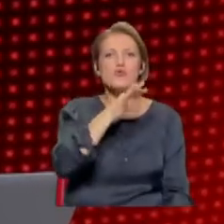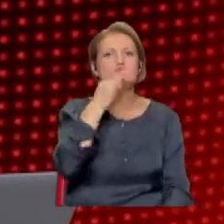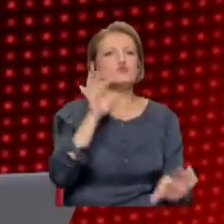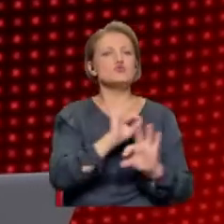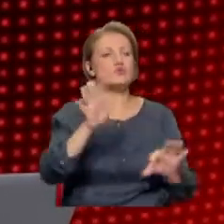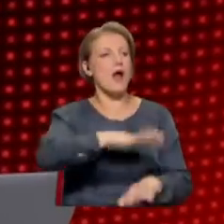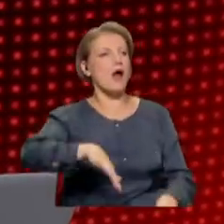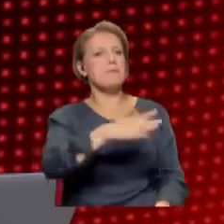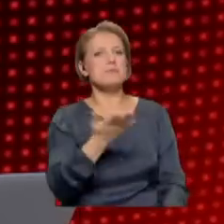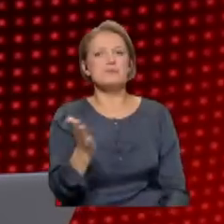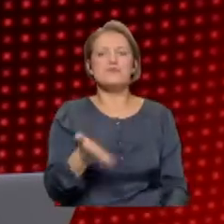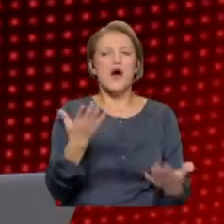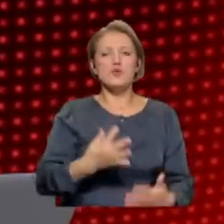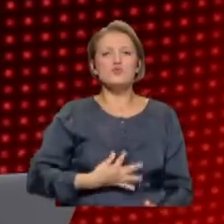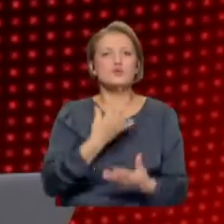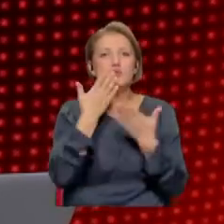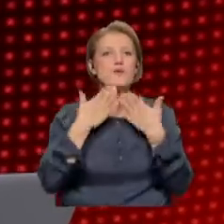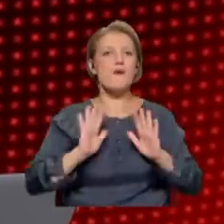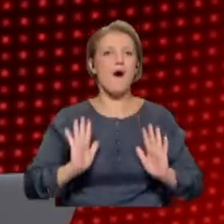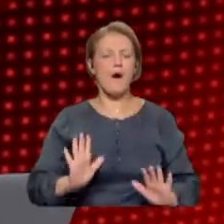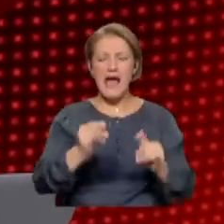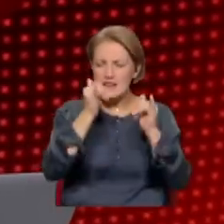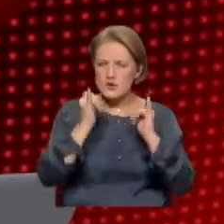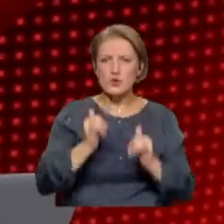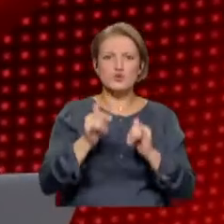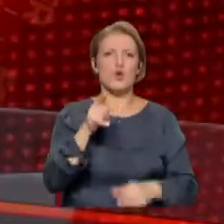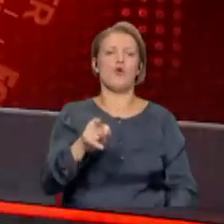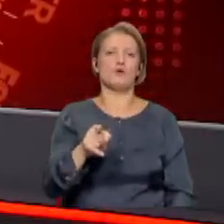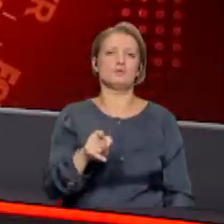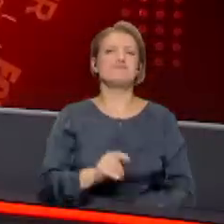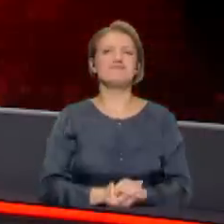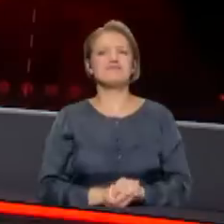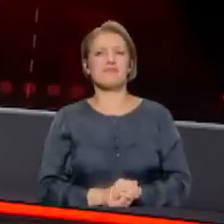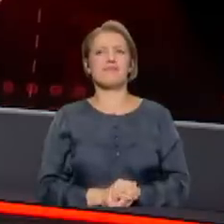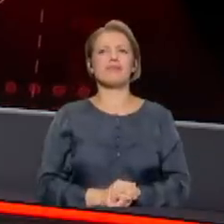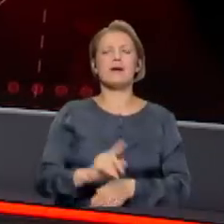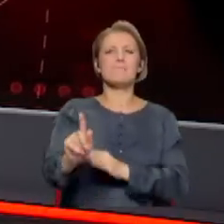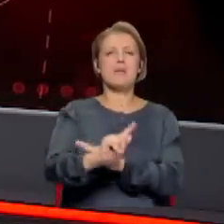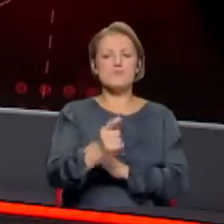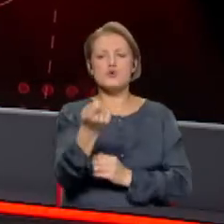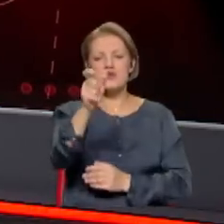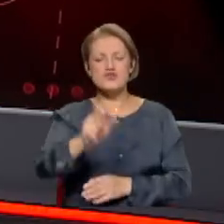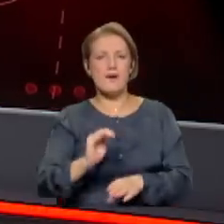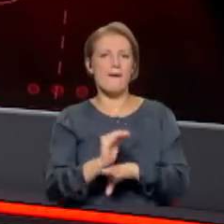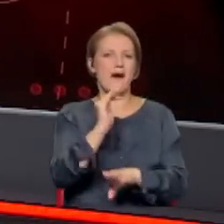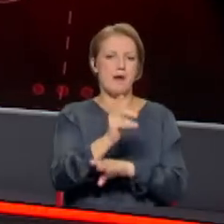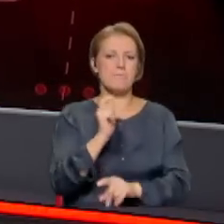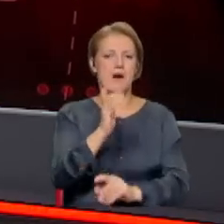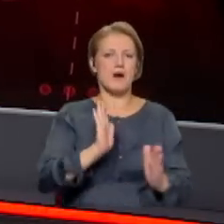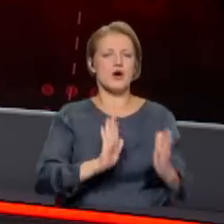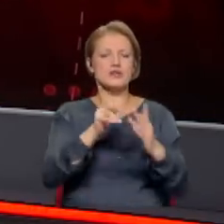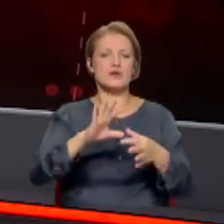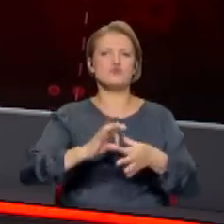mutsuzuz. Dahası umutsuzuz. En kötüsü de o zaten. Memur işçi hayat pahalılığı